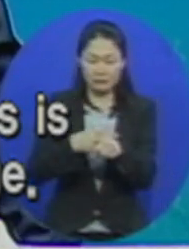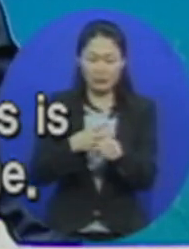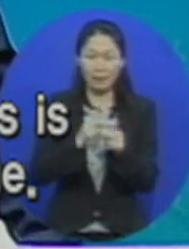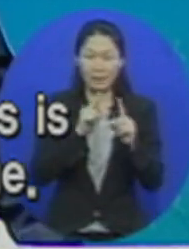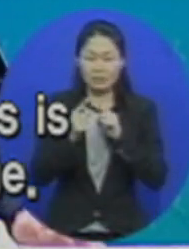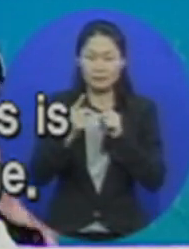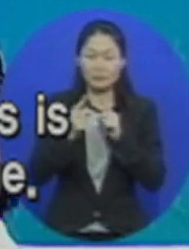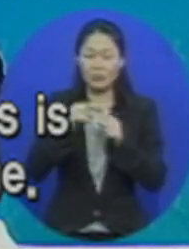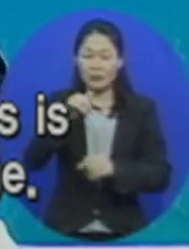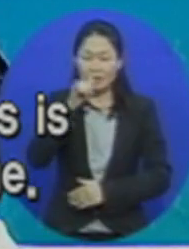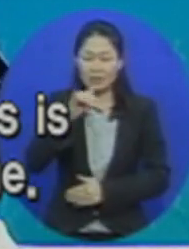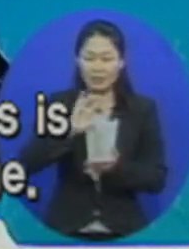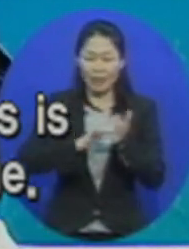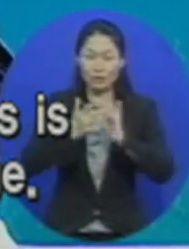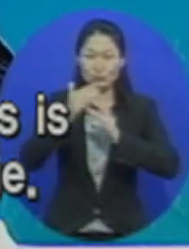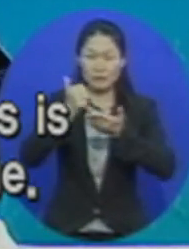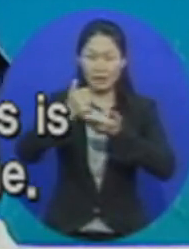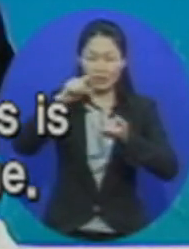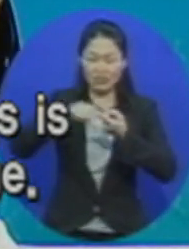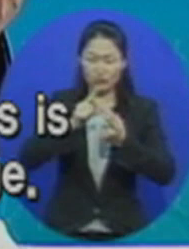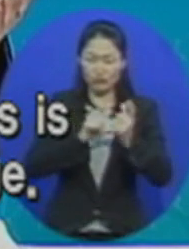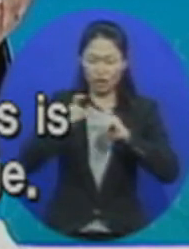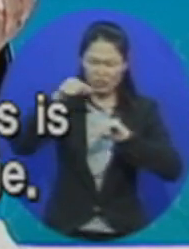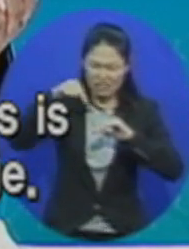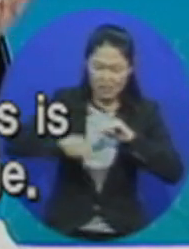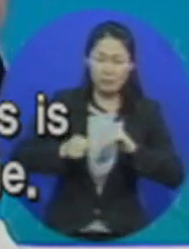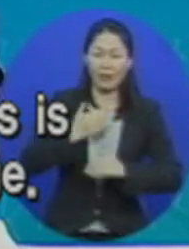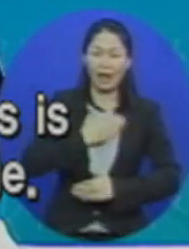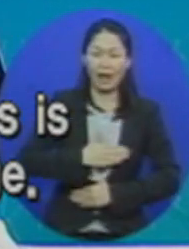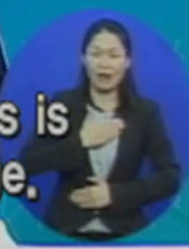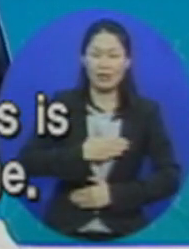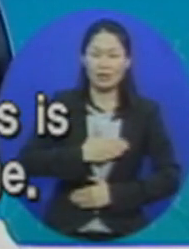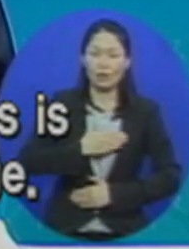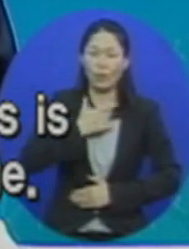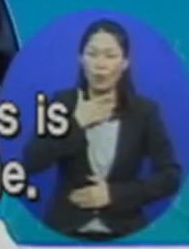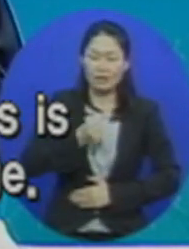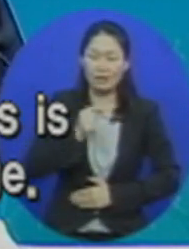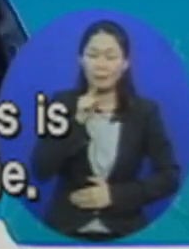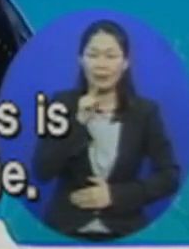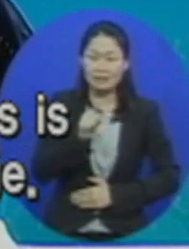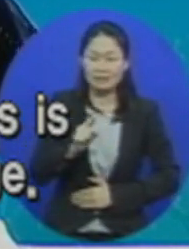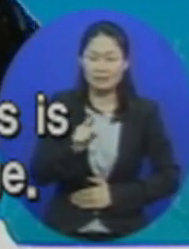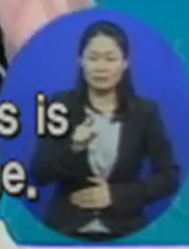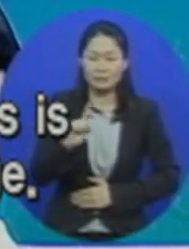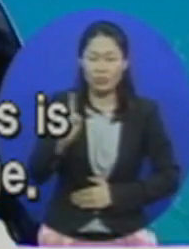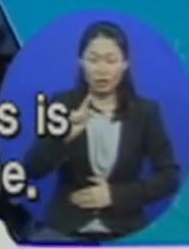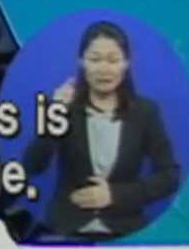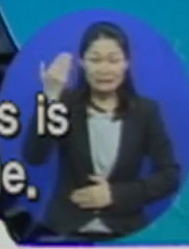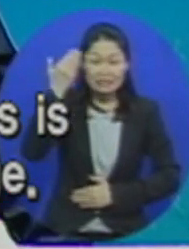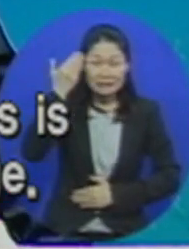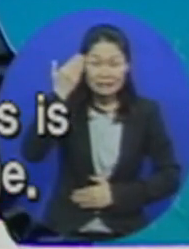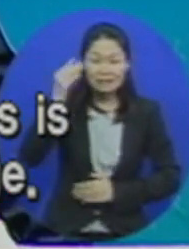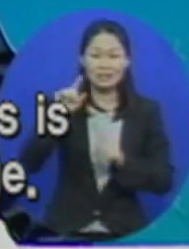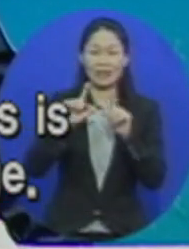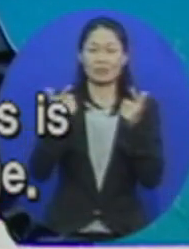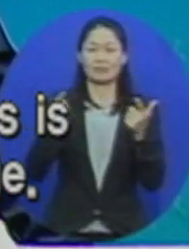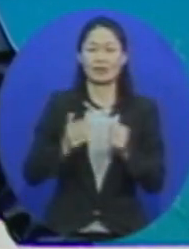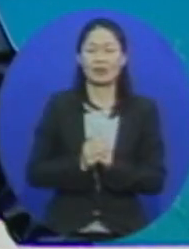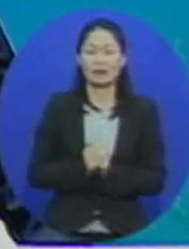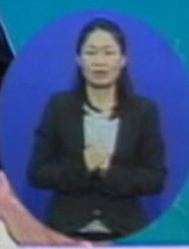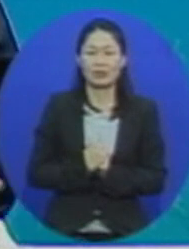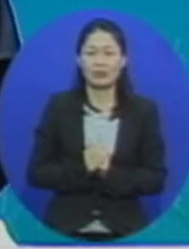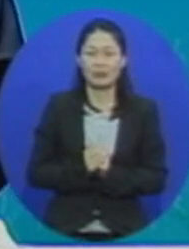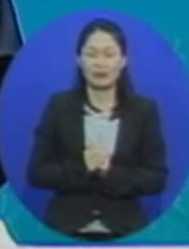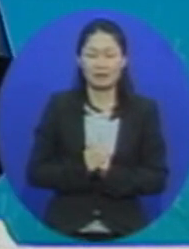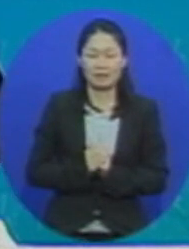말하는 예수님에 대해서 더 깊이 알 자고 하는 이 말씀은 어떤 지식을 말하는게 아닙니다